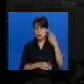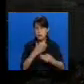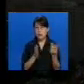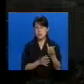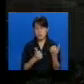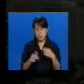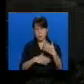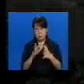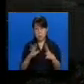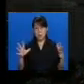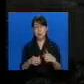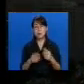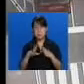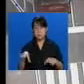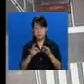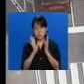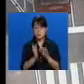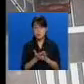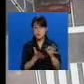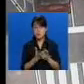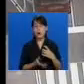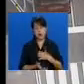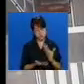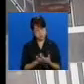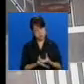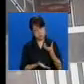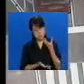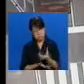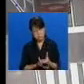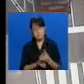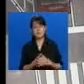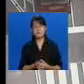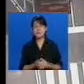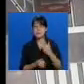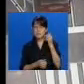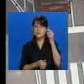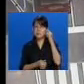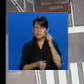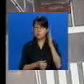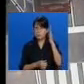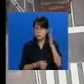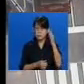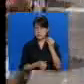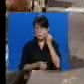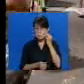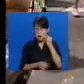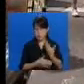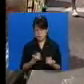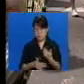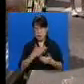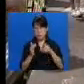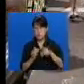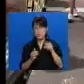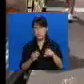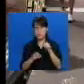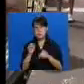ไว้หลักๆครับเกิดจากผู้ซื้อนั้นกล้าที่จะนำเงินมาลงทุนในตลาดอสังหาแล้วเพราะว่ามองเห็นโอกาสในยามที่ราคาบ้านตกต่ำลงกว่